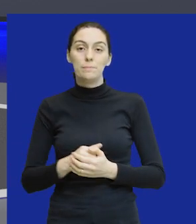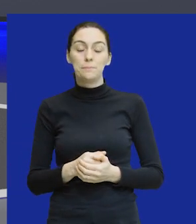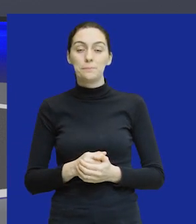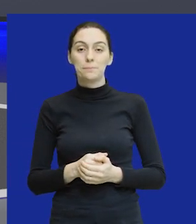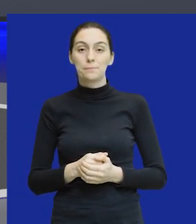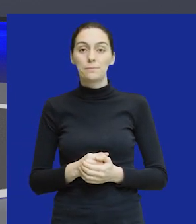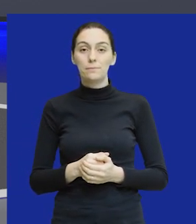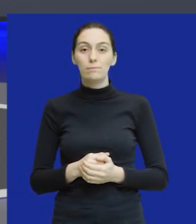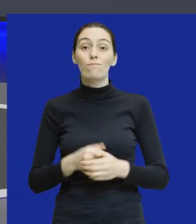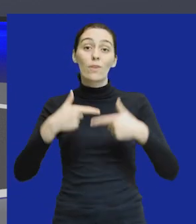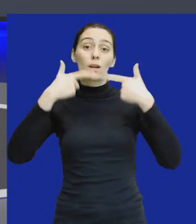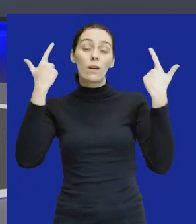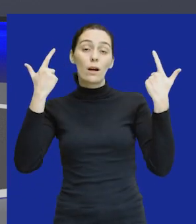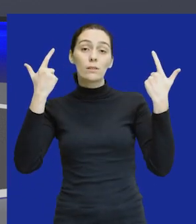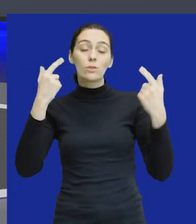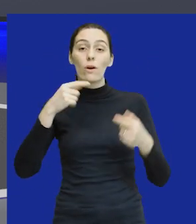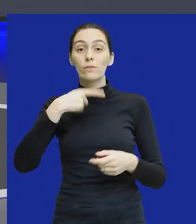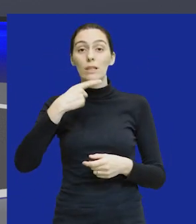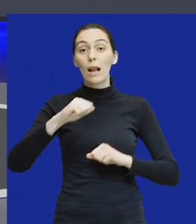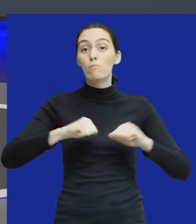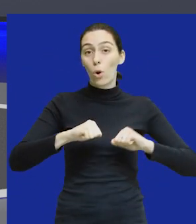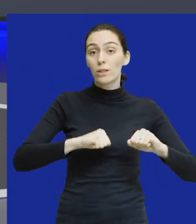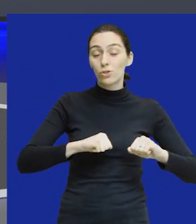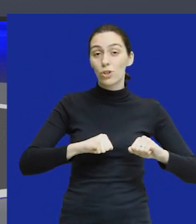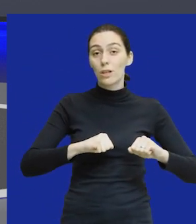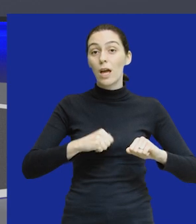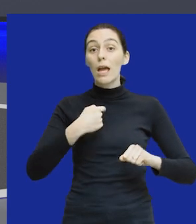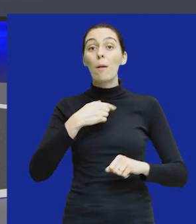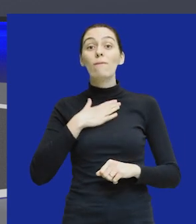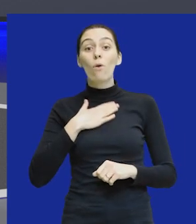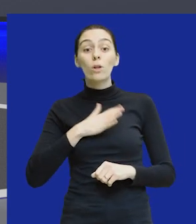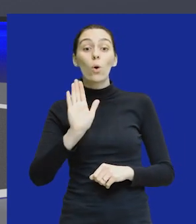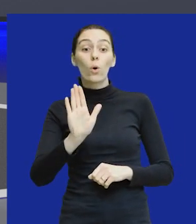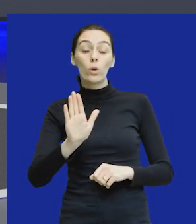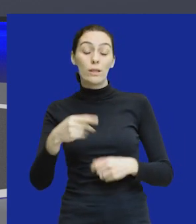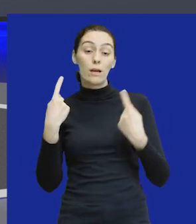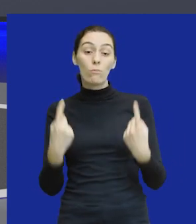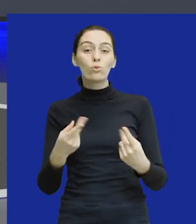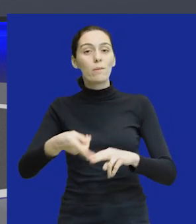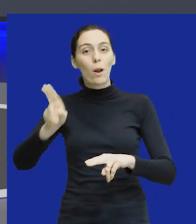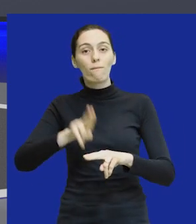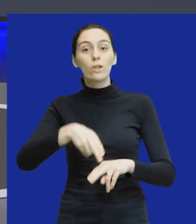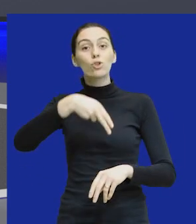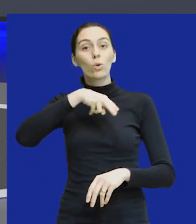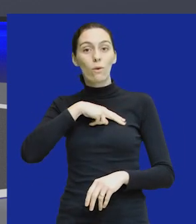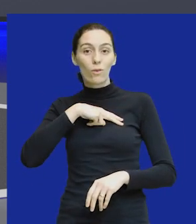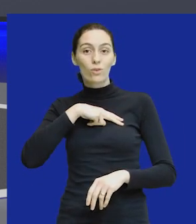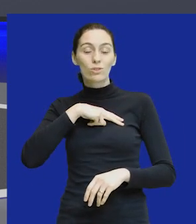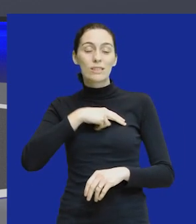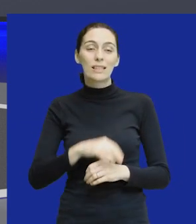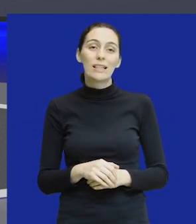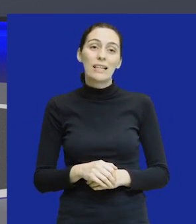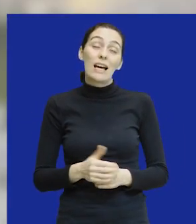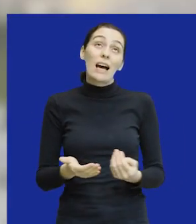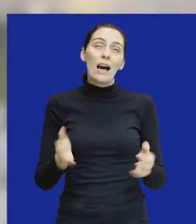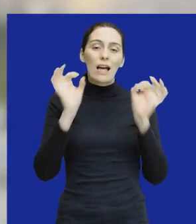izdvojeni. Jasno. Evo, spomenuli ste i političare. Ja bih volio da kod njih postoji malo više odgovornosti za izgovorenu riječ. Međutim,